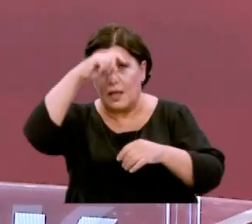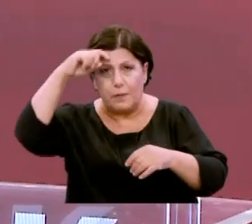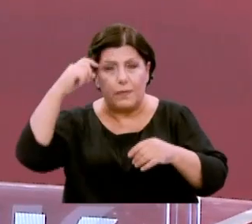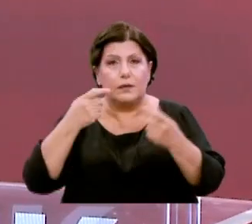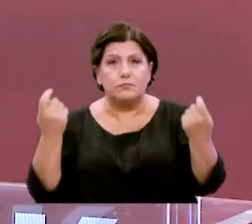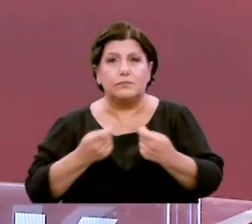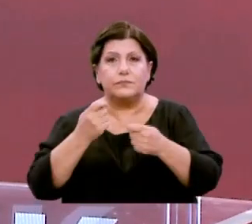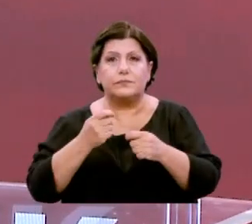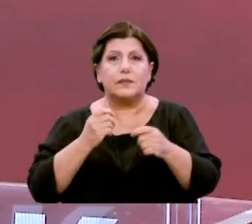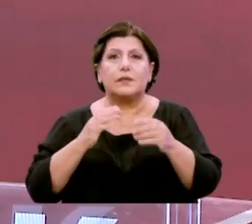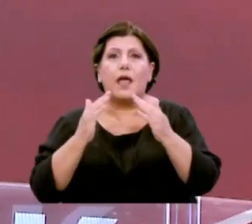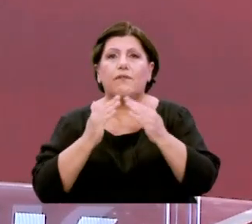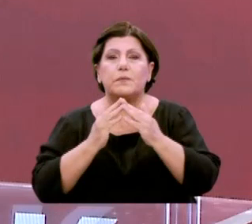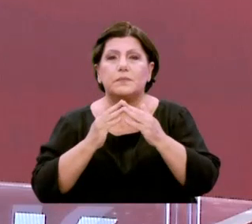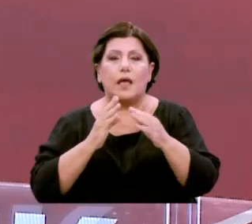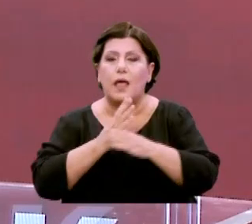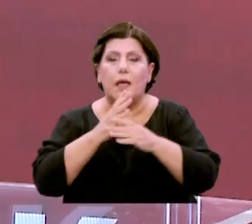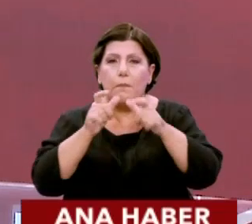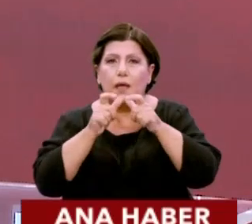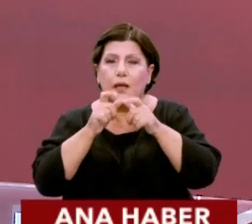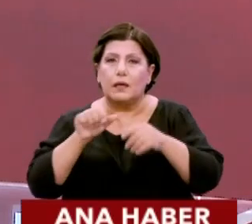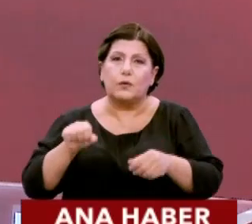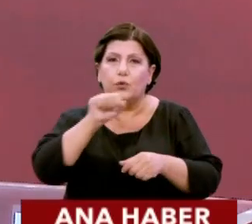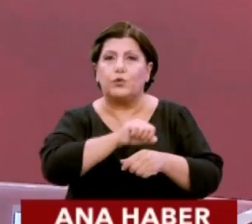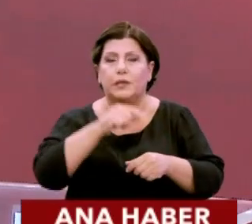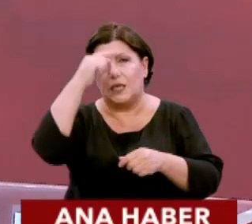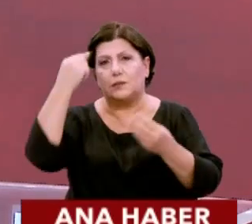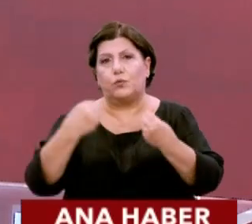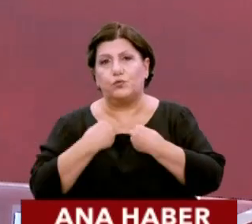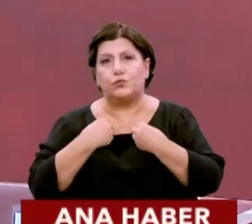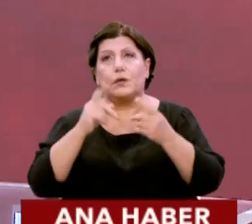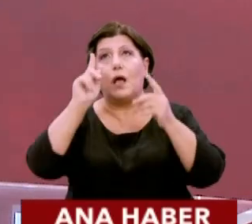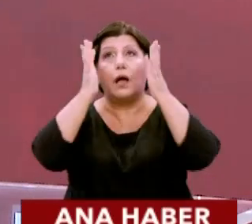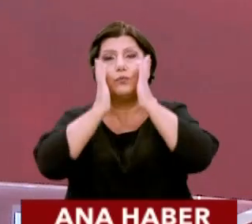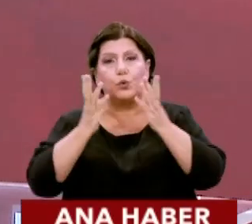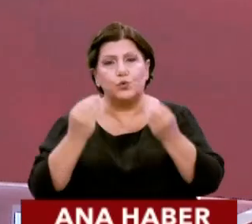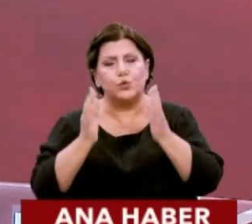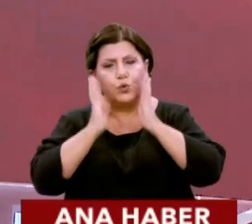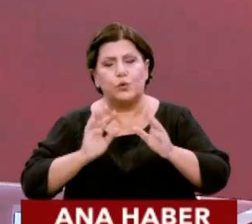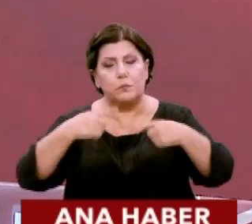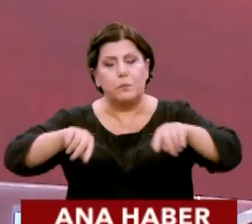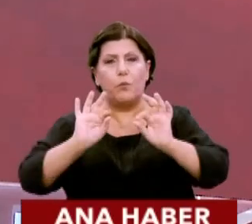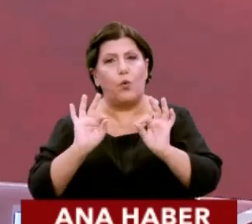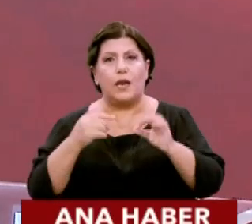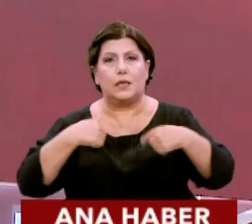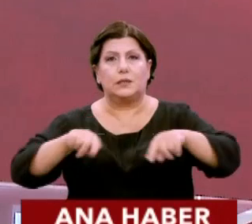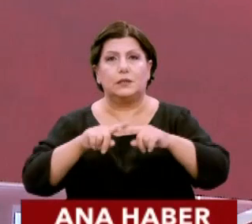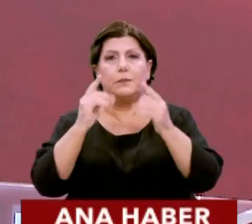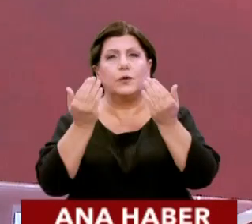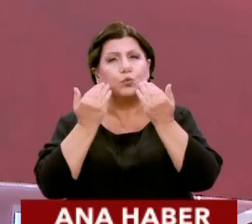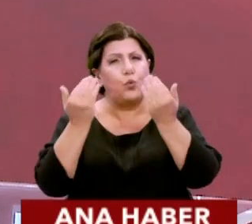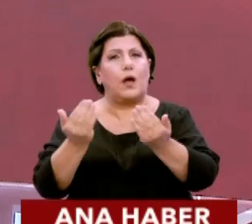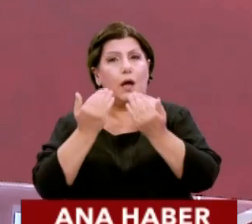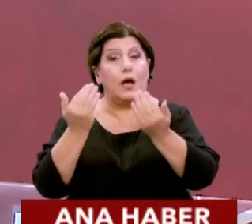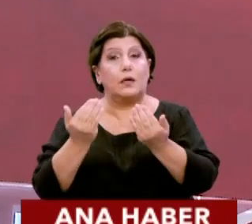evimizi ekmek götürmeyi nasip etsin hamdolsun şükürler olsun biz böyleyiz şimdi bir dua ediyorum